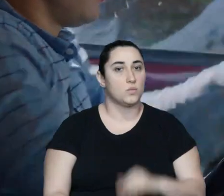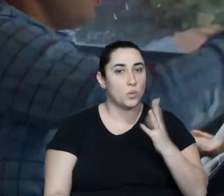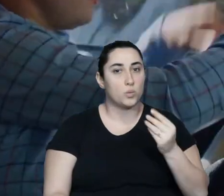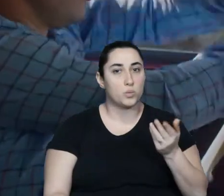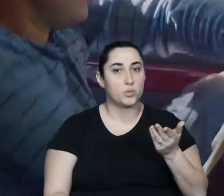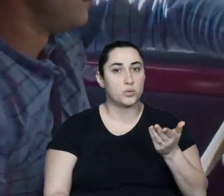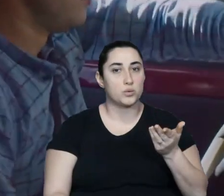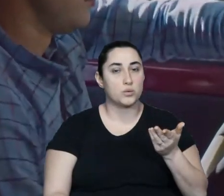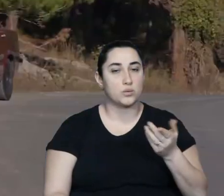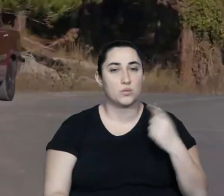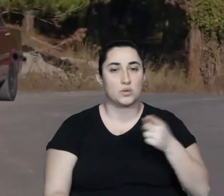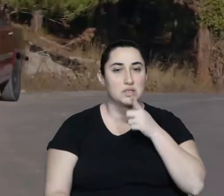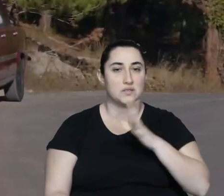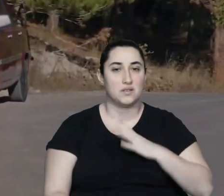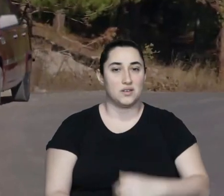Ne?